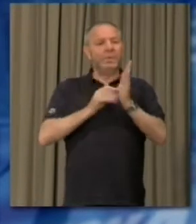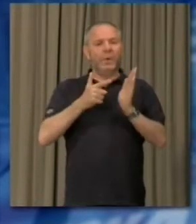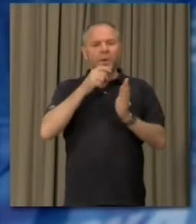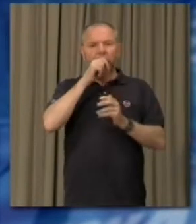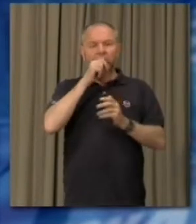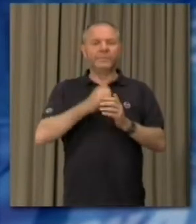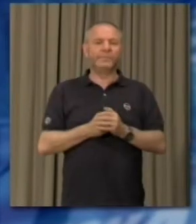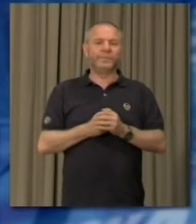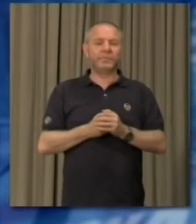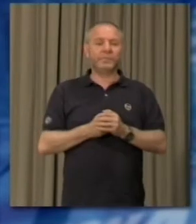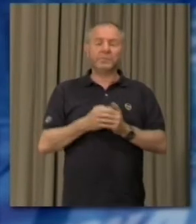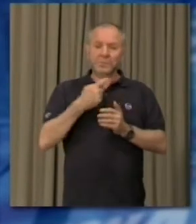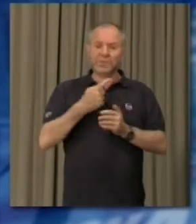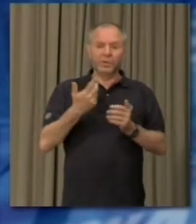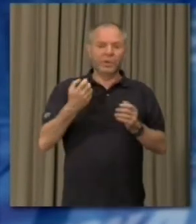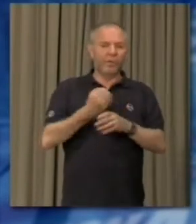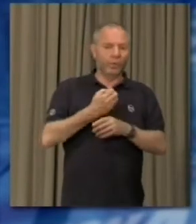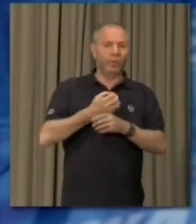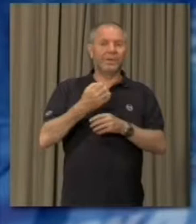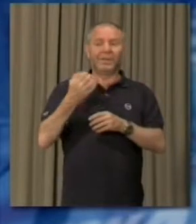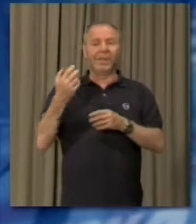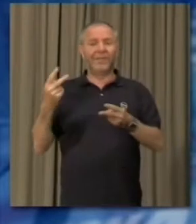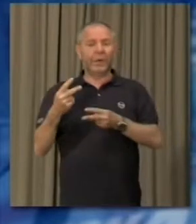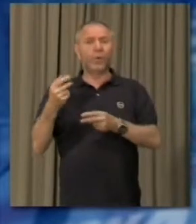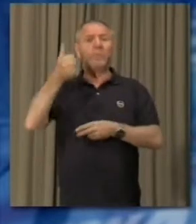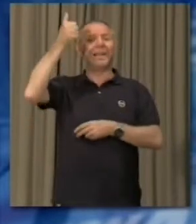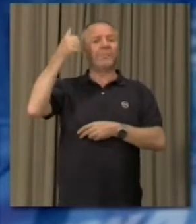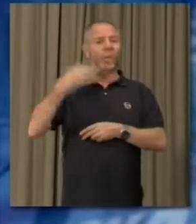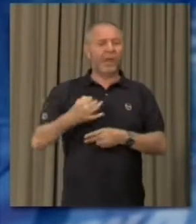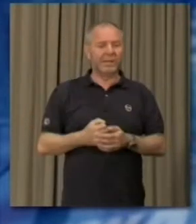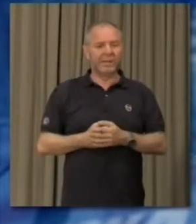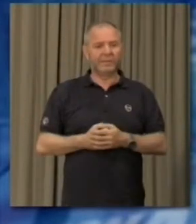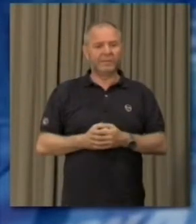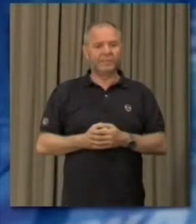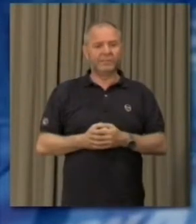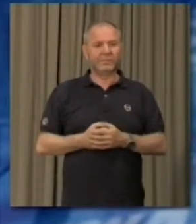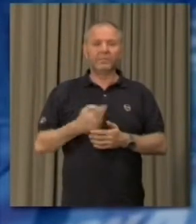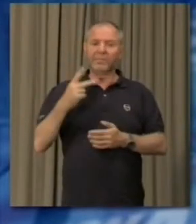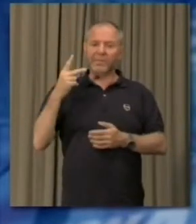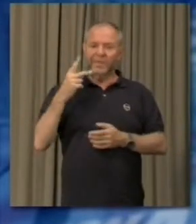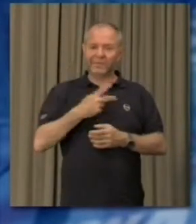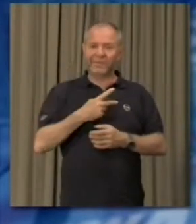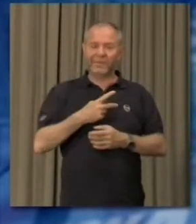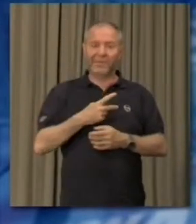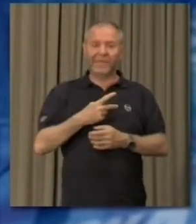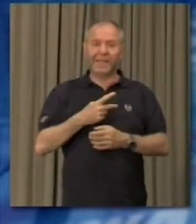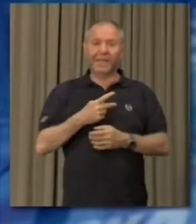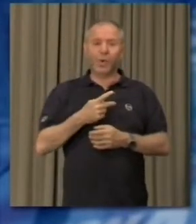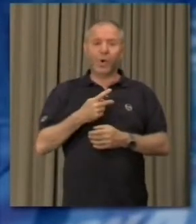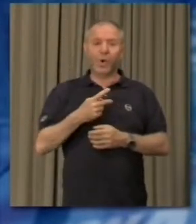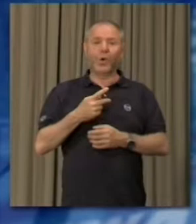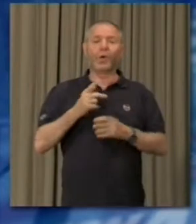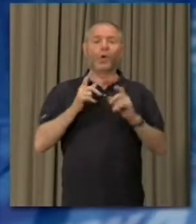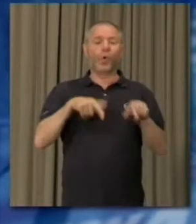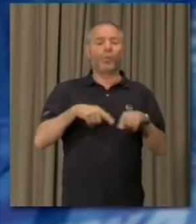che prevedeva la fornitura di frutta e verdura di prima qualità. In realtà l'amministrazione pagava per ottenere ortaggi e frutti di prima scelta, quindi